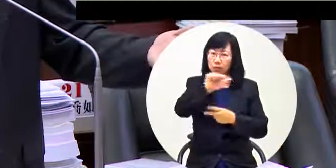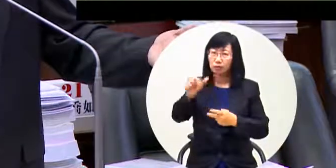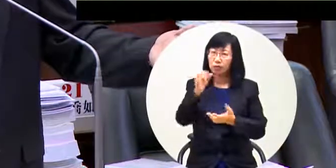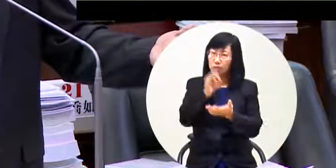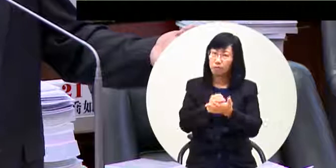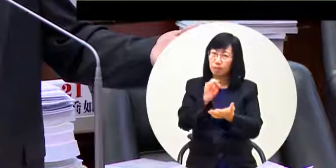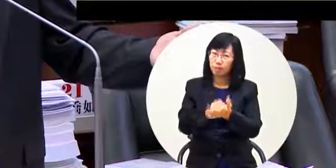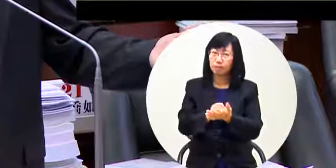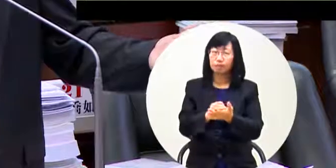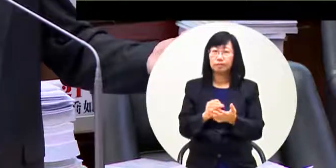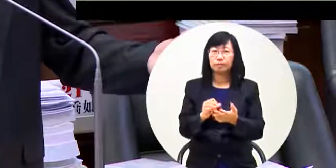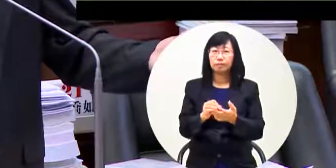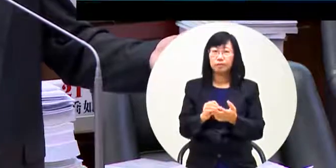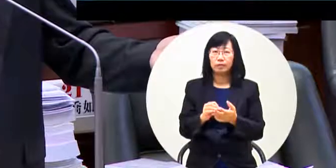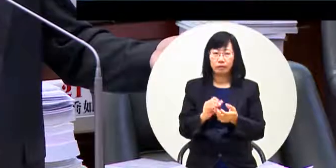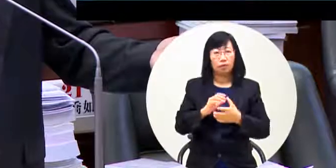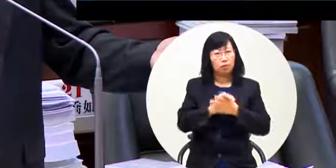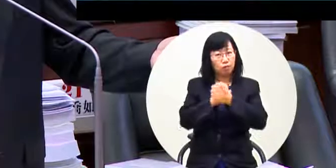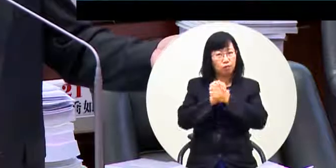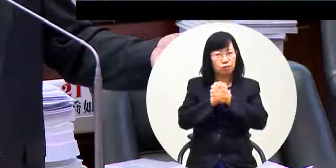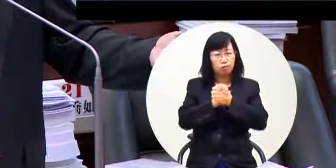环境。